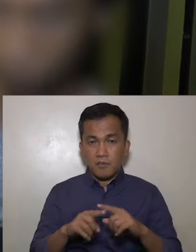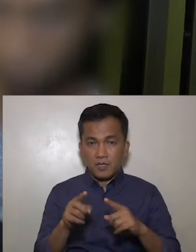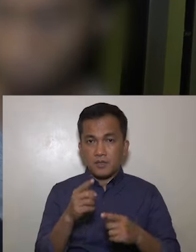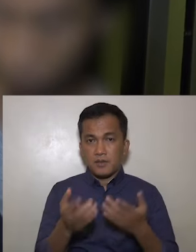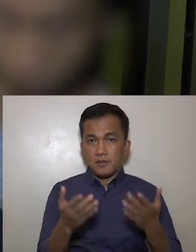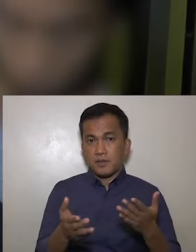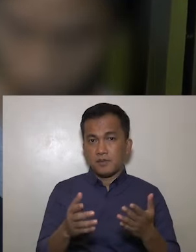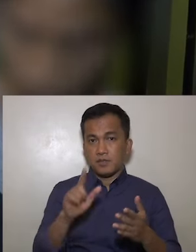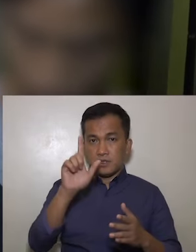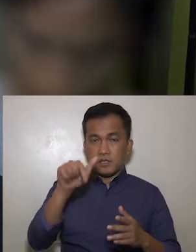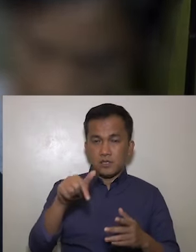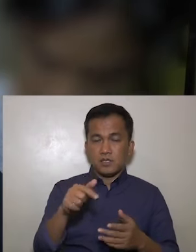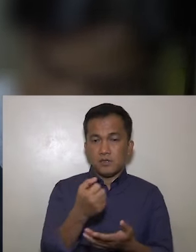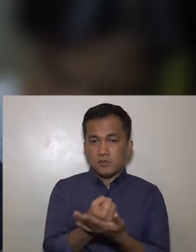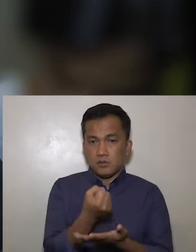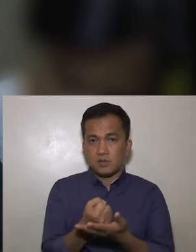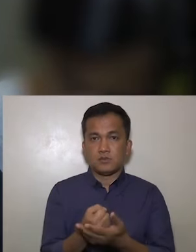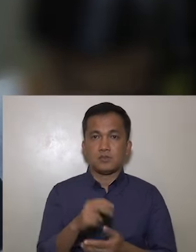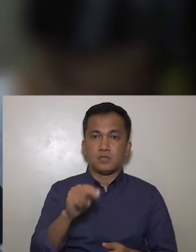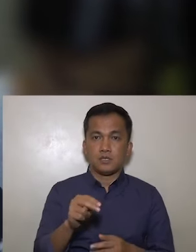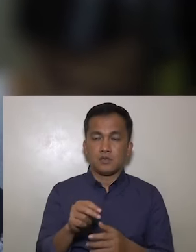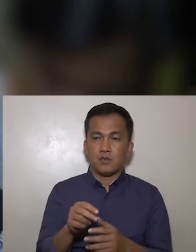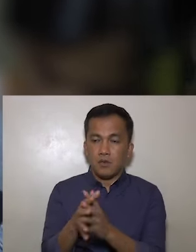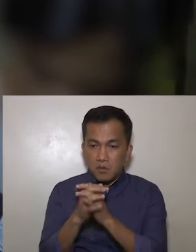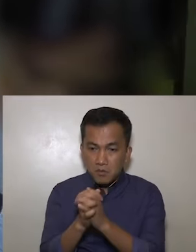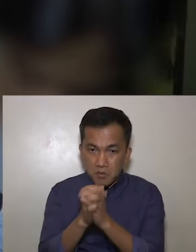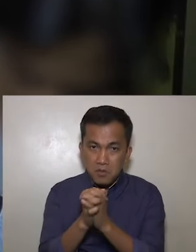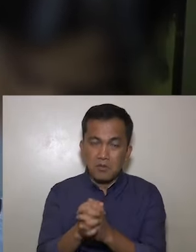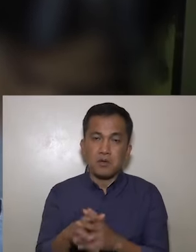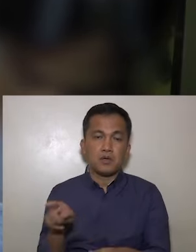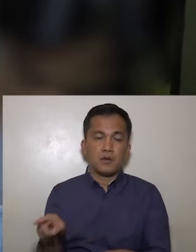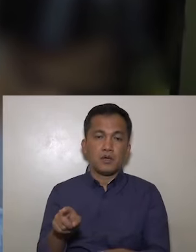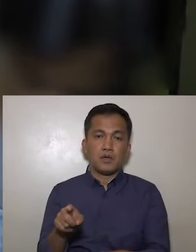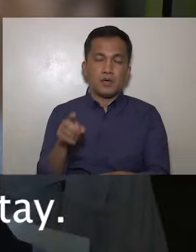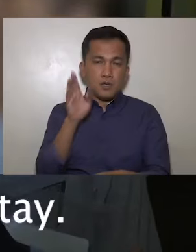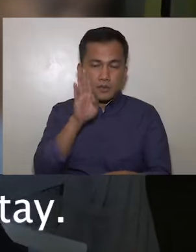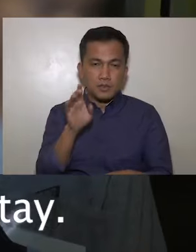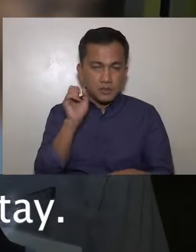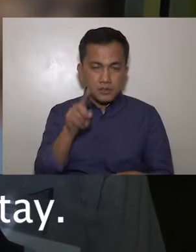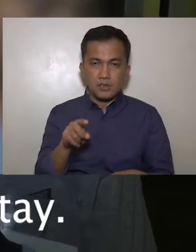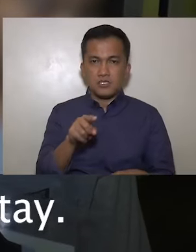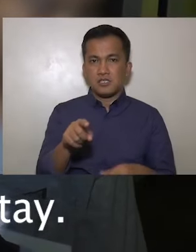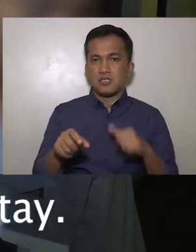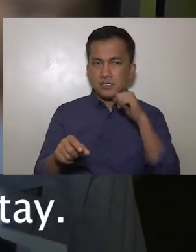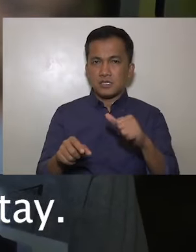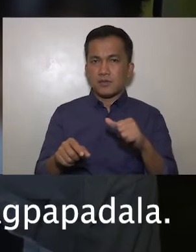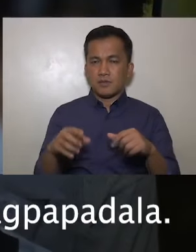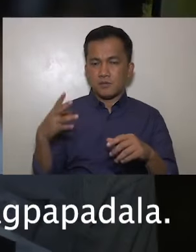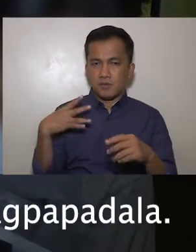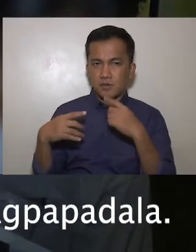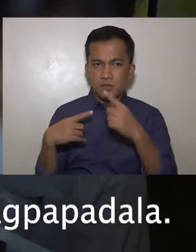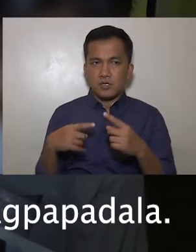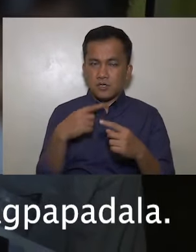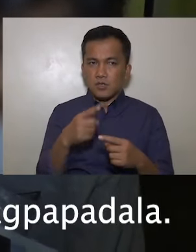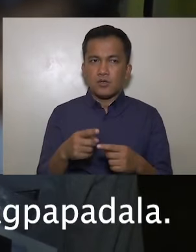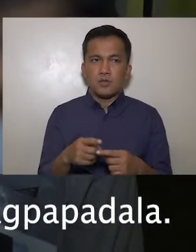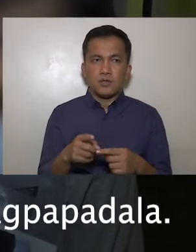Walang problema, pero baka mamaya pagdating ng sahuran, kailangan na naman magmakaawa ng mga kapatid ko. Hindi ka makapaghintay. Sir, gusto